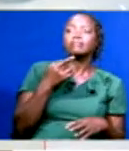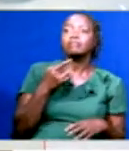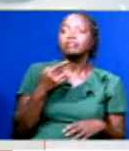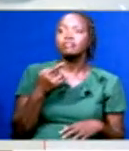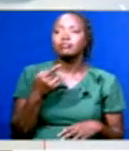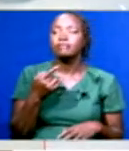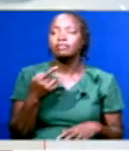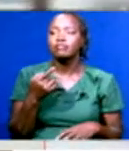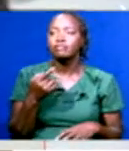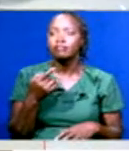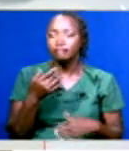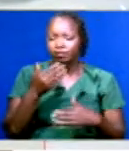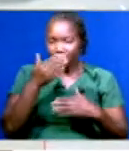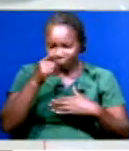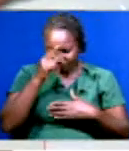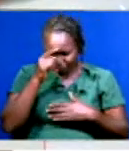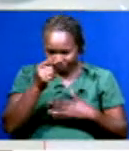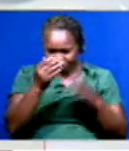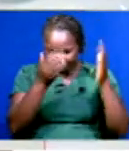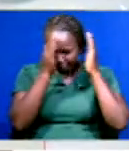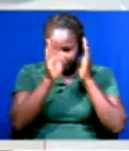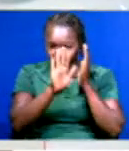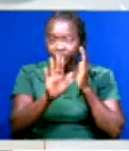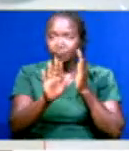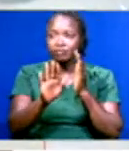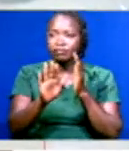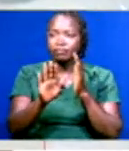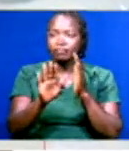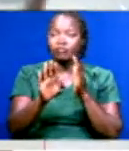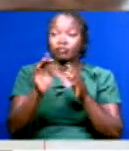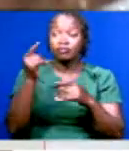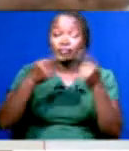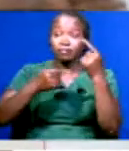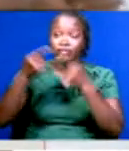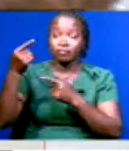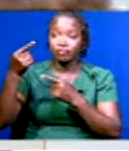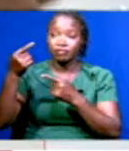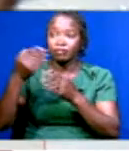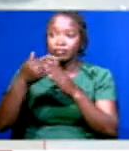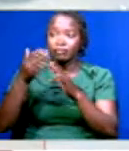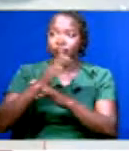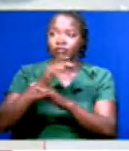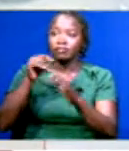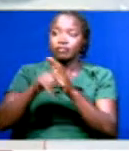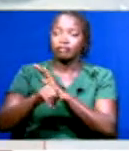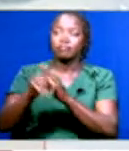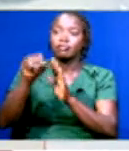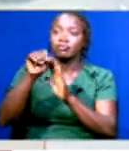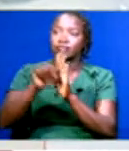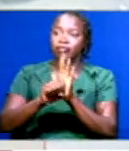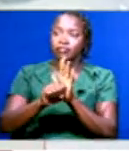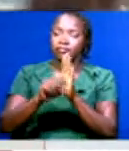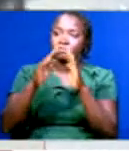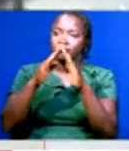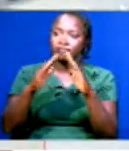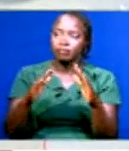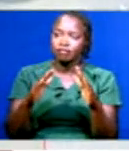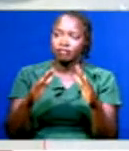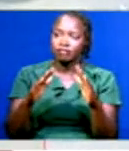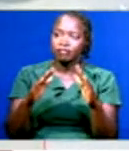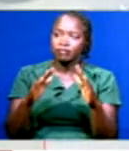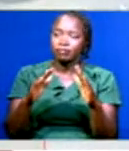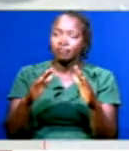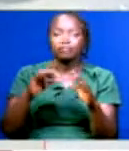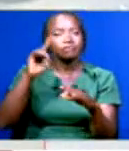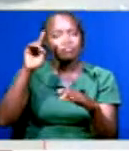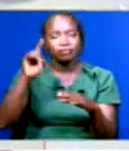tumheshimu. Siku tumeshinda, kabla hatujaingia pale ikulu, tukasema